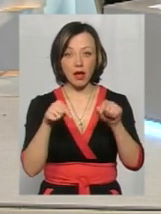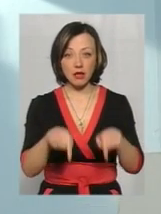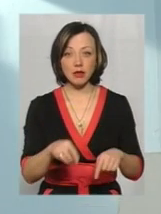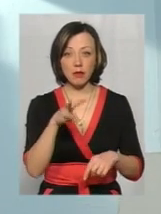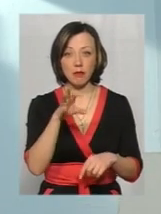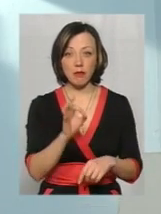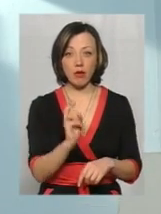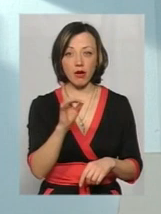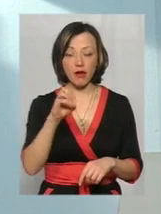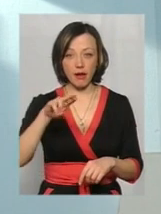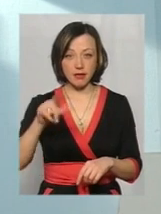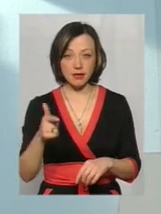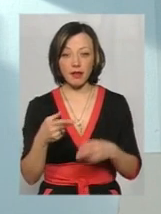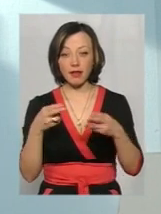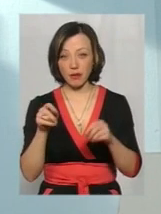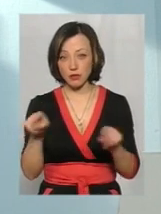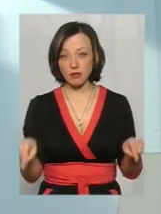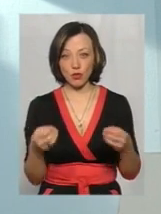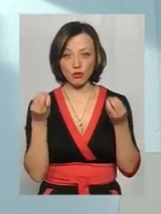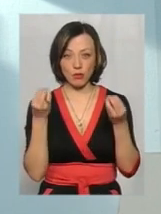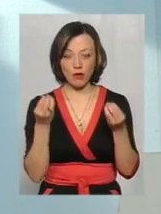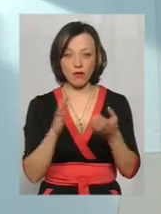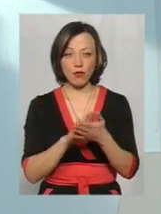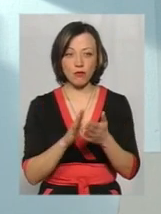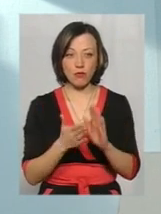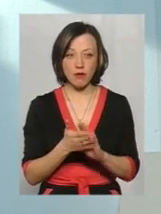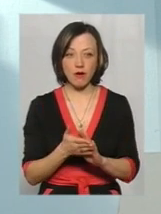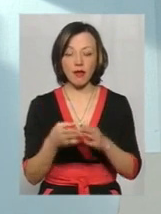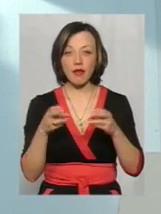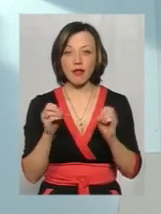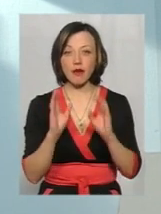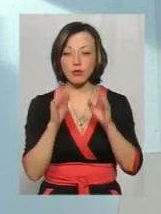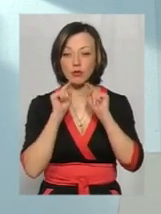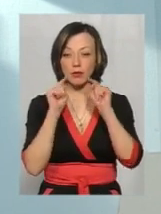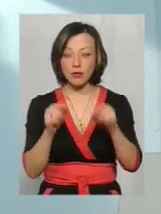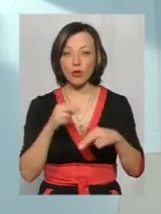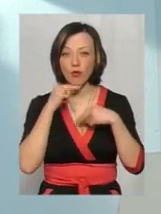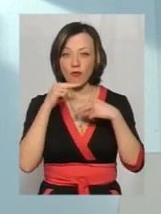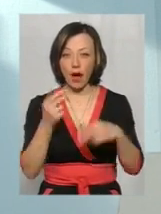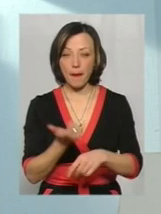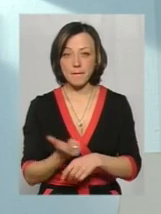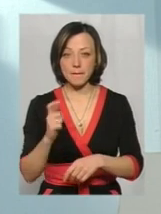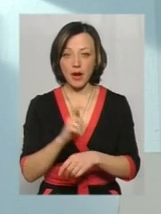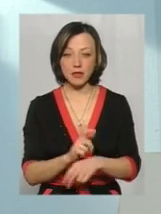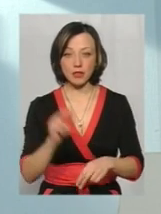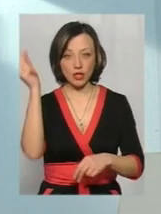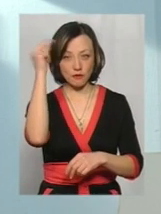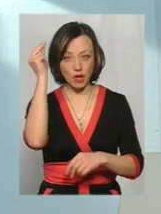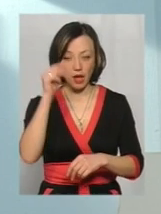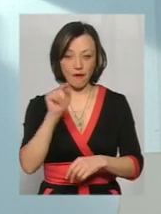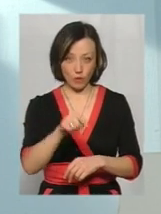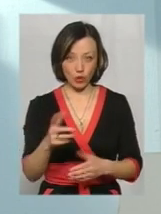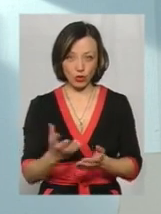в Мокрець. Там для них створені суперові умови. Там ви їм будете приділяти максимум уваги і навчання, і